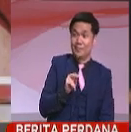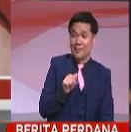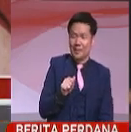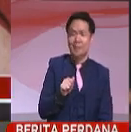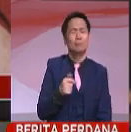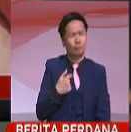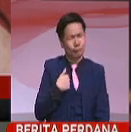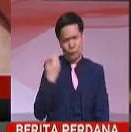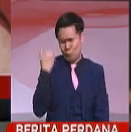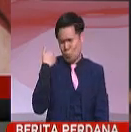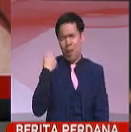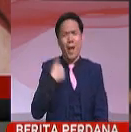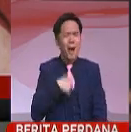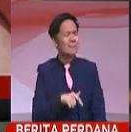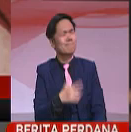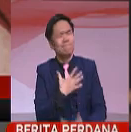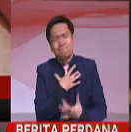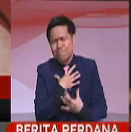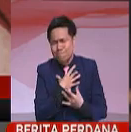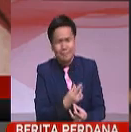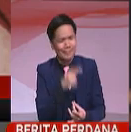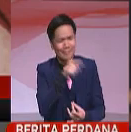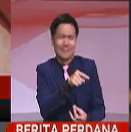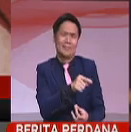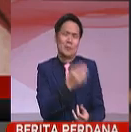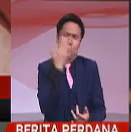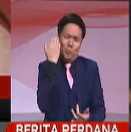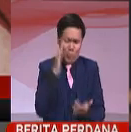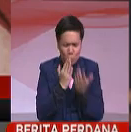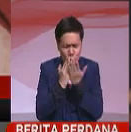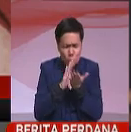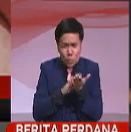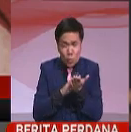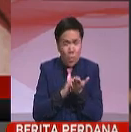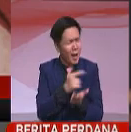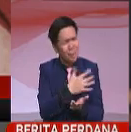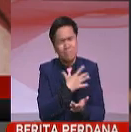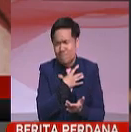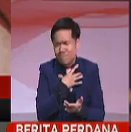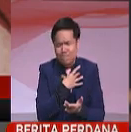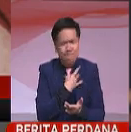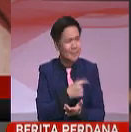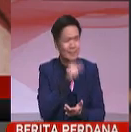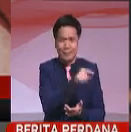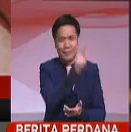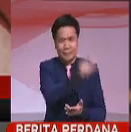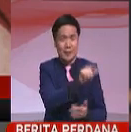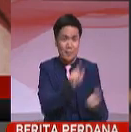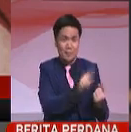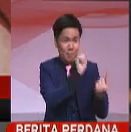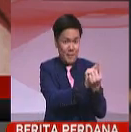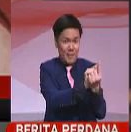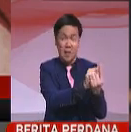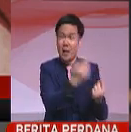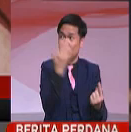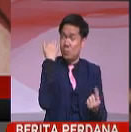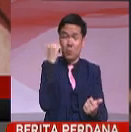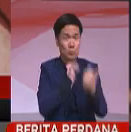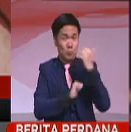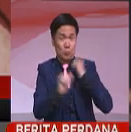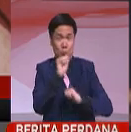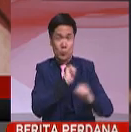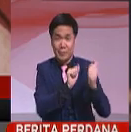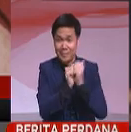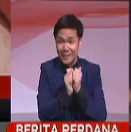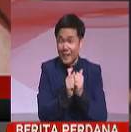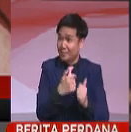dia waktu sekolah dulu and tak sangka sangat tiba-tiba dapat bertemu dengan dia, sebelum ni dapat berlakon dengan dia dan